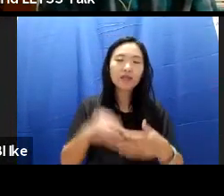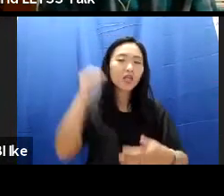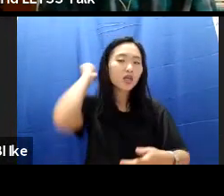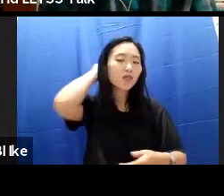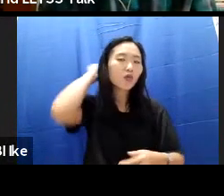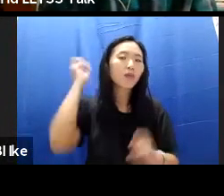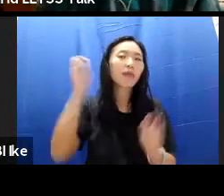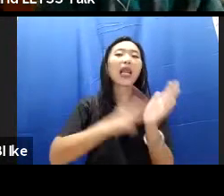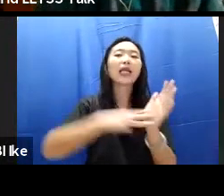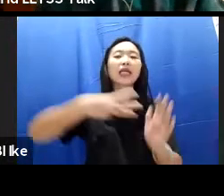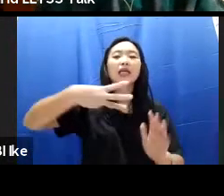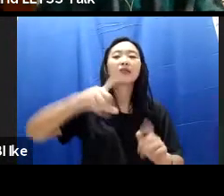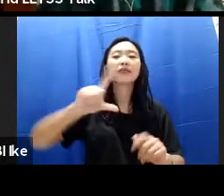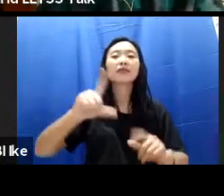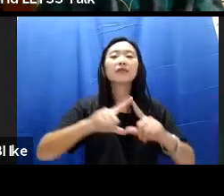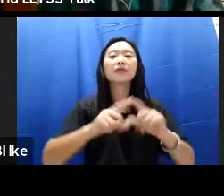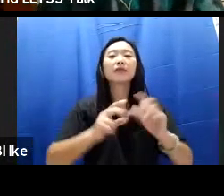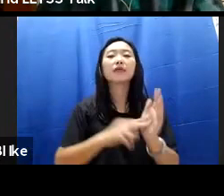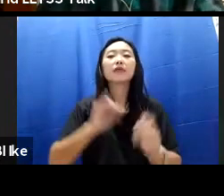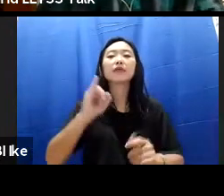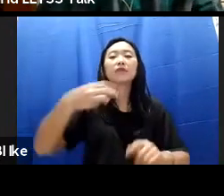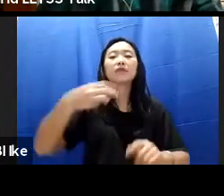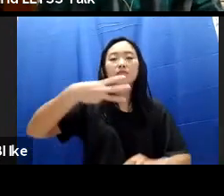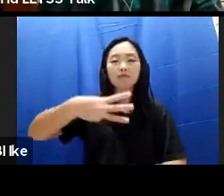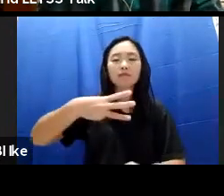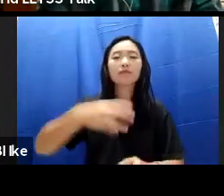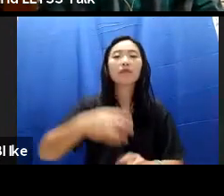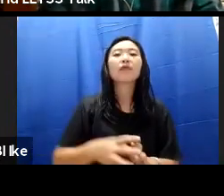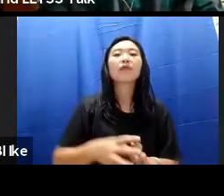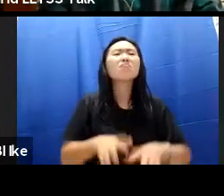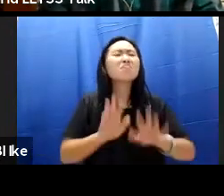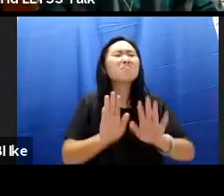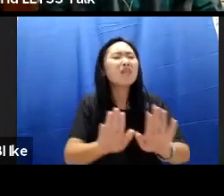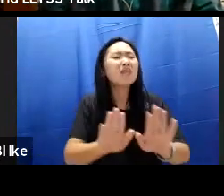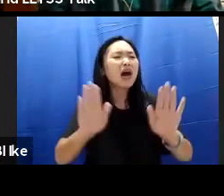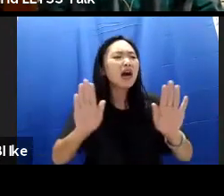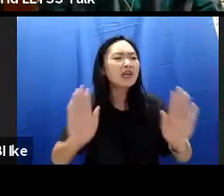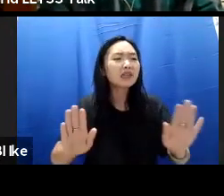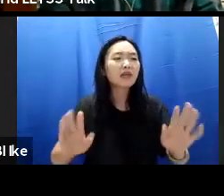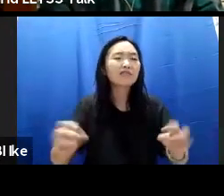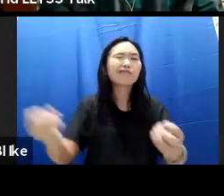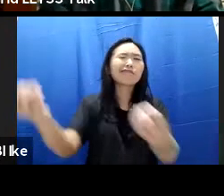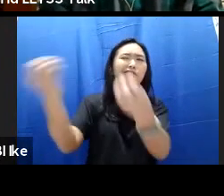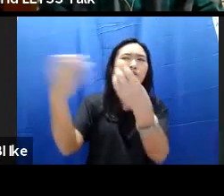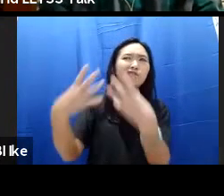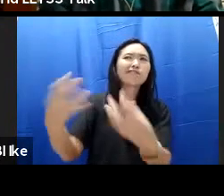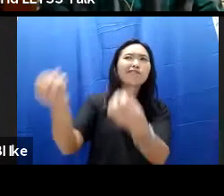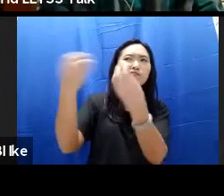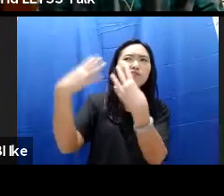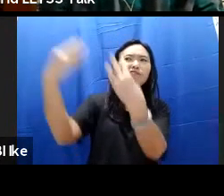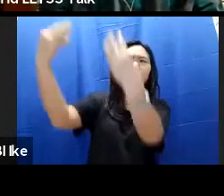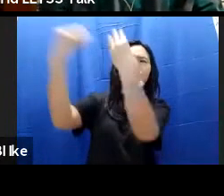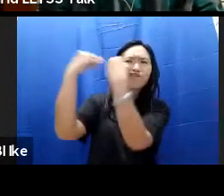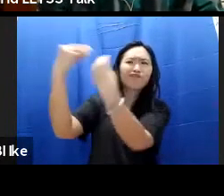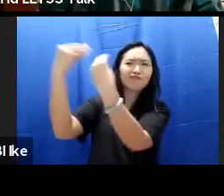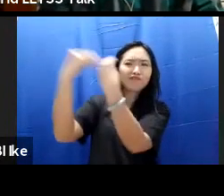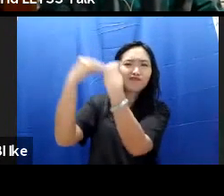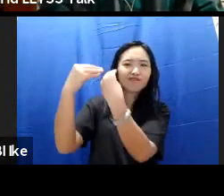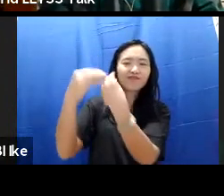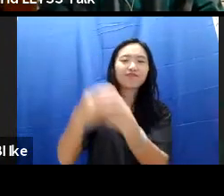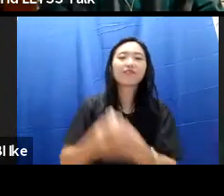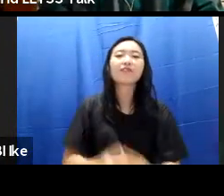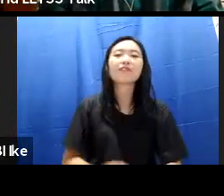banyak cara pandang yang berubah gitu di ranah yang kalau kata Mbak Ibah tadi yang sangat konservatif ya. Tapi ternyata perubahan